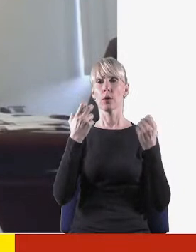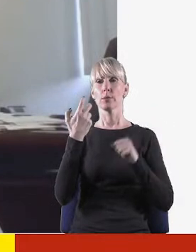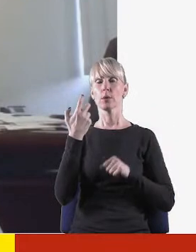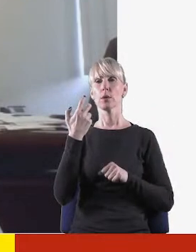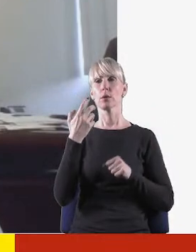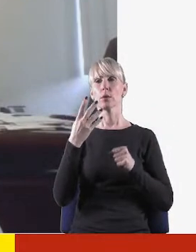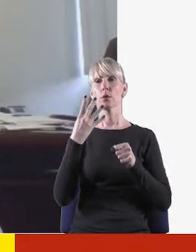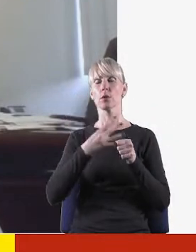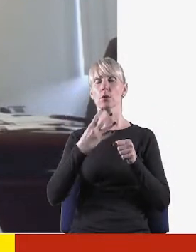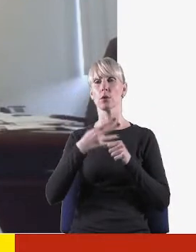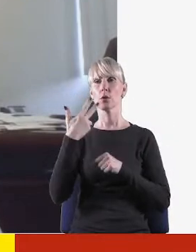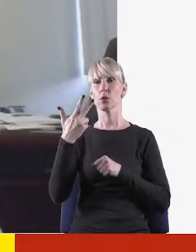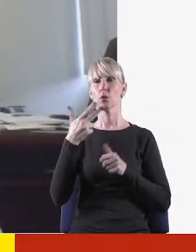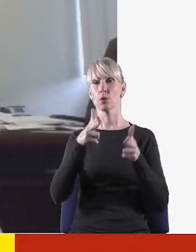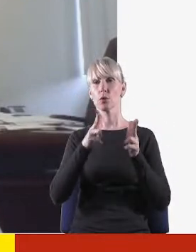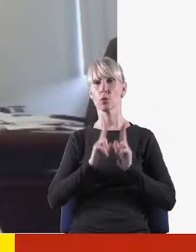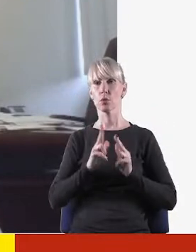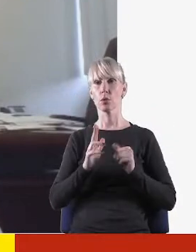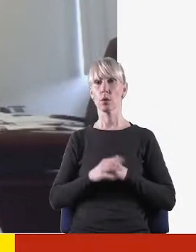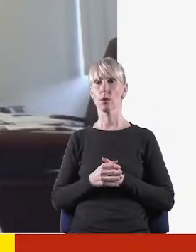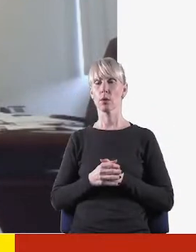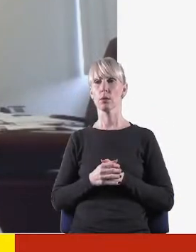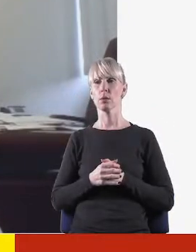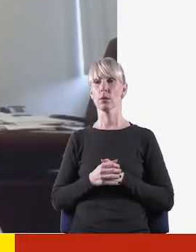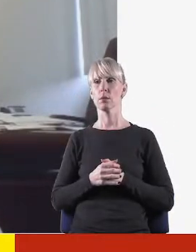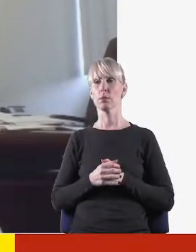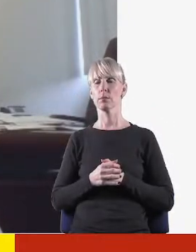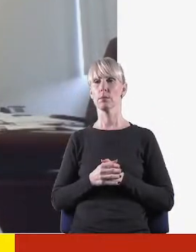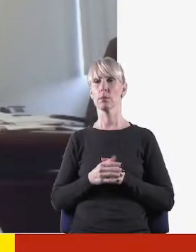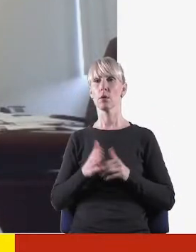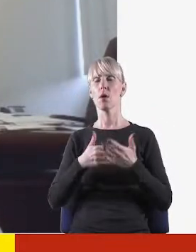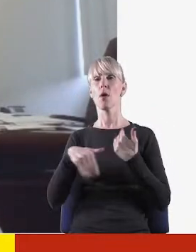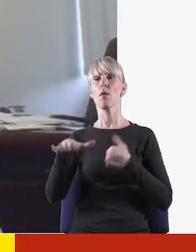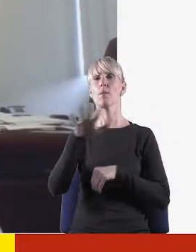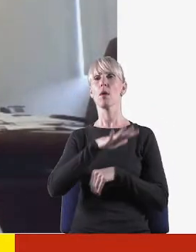843 łóżka. W placówkach,